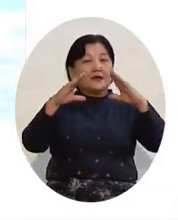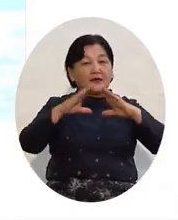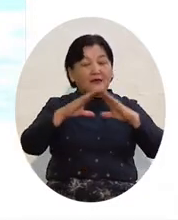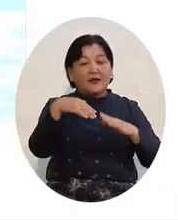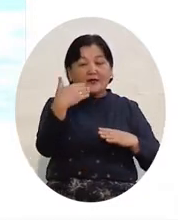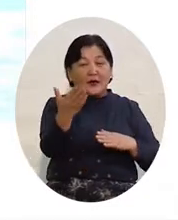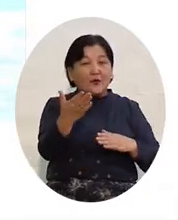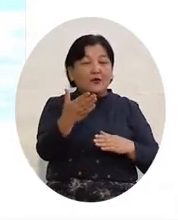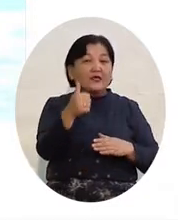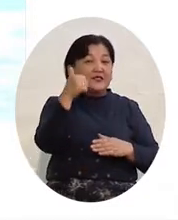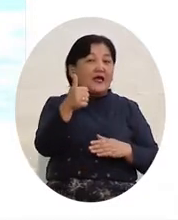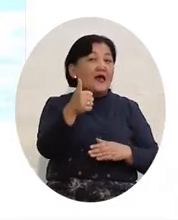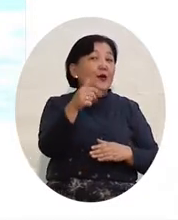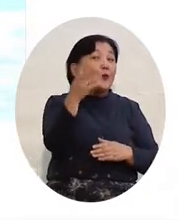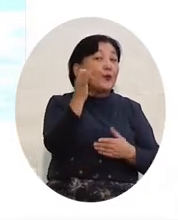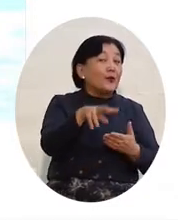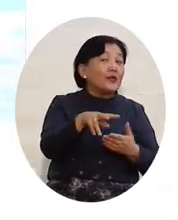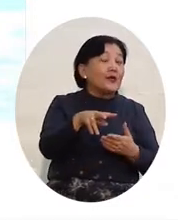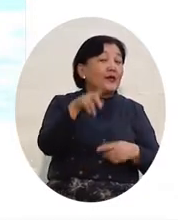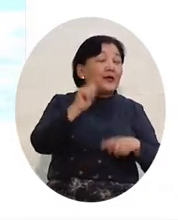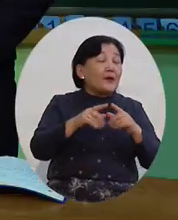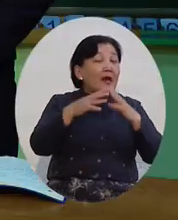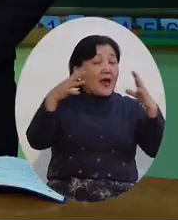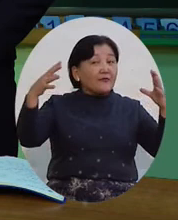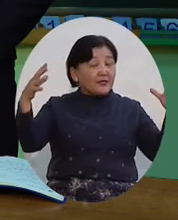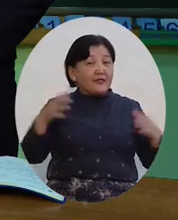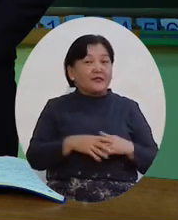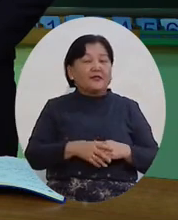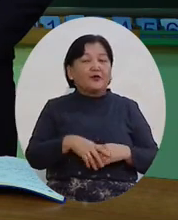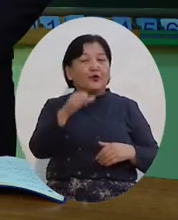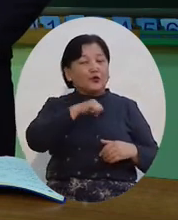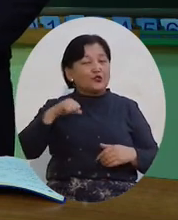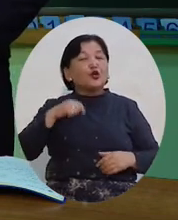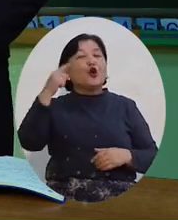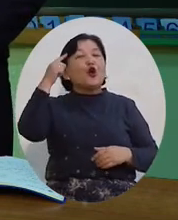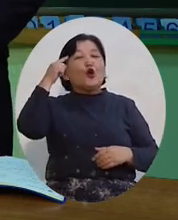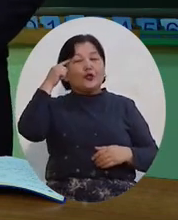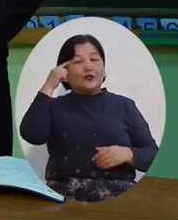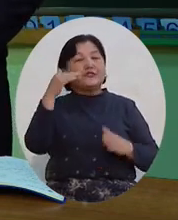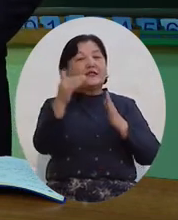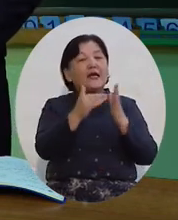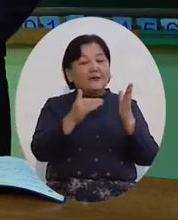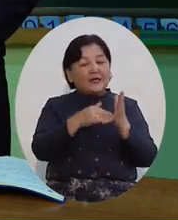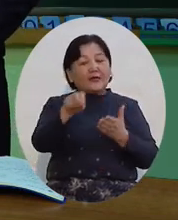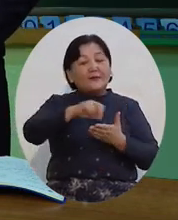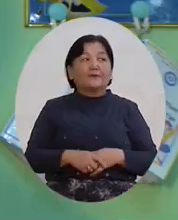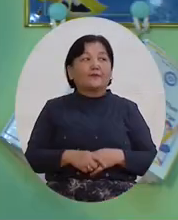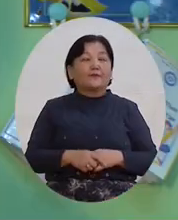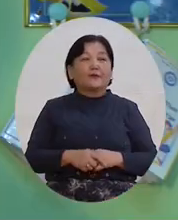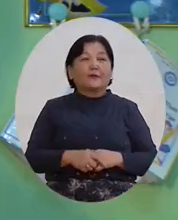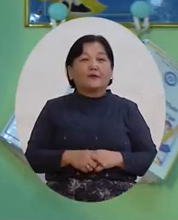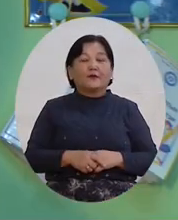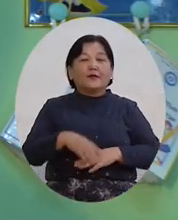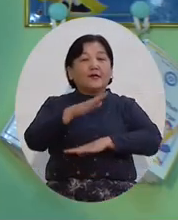даалгавраа сайн муу үйл хэрхэн аривдан дэлгэрдэг болохыг өөрсдийн ойлголтоор тайлбарлан бичээрэй.